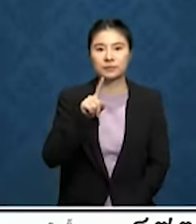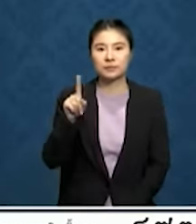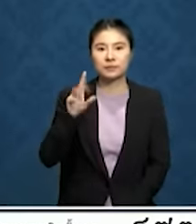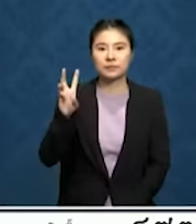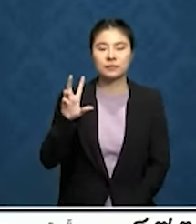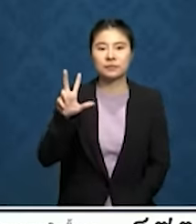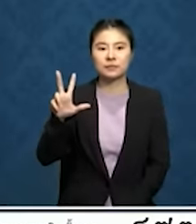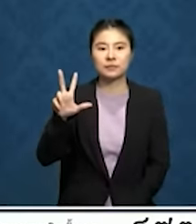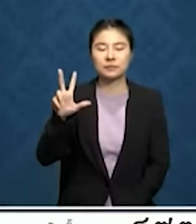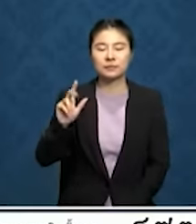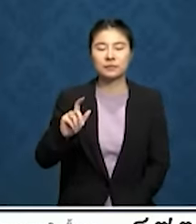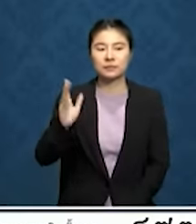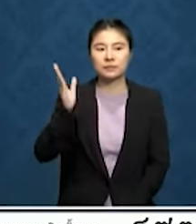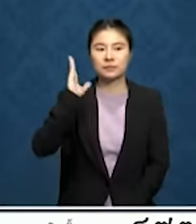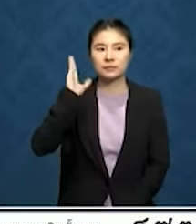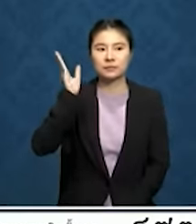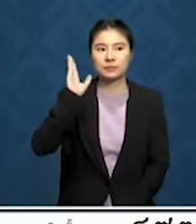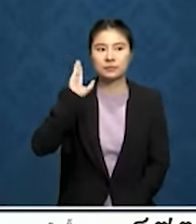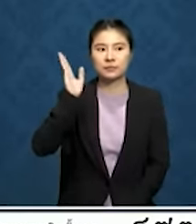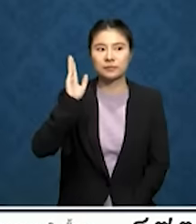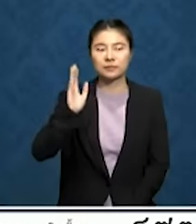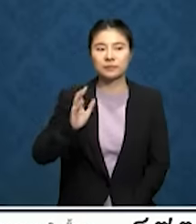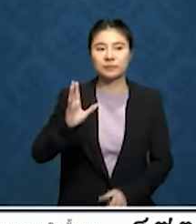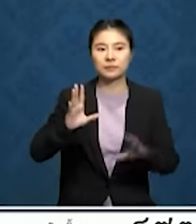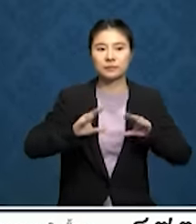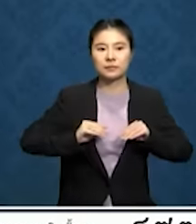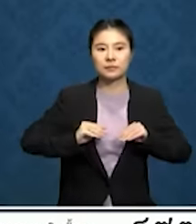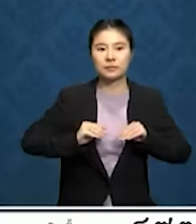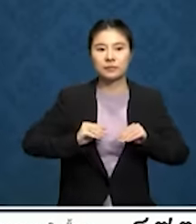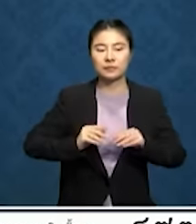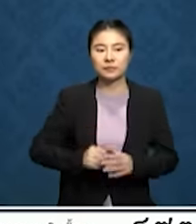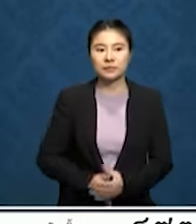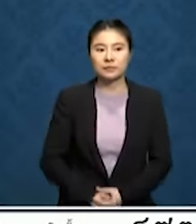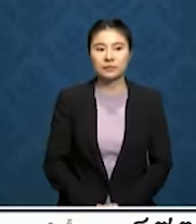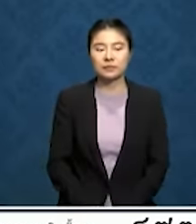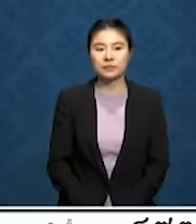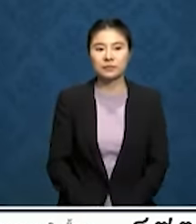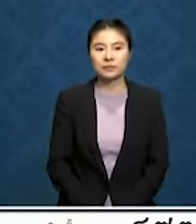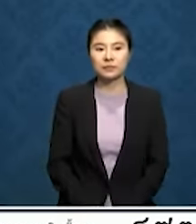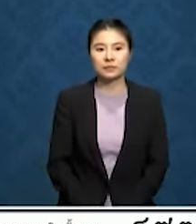163นายธเนศเครือรัต เห็นชอบครับ